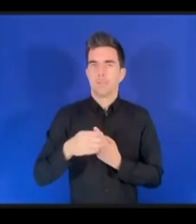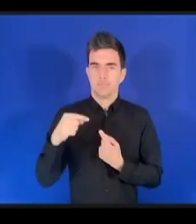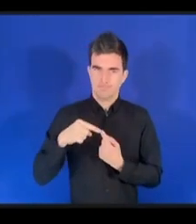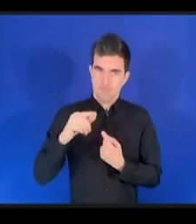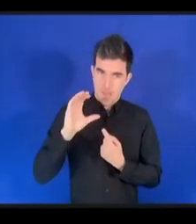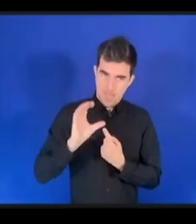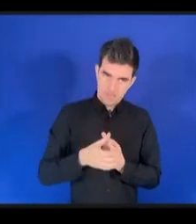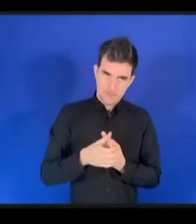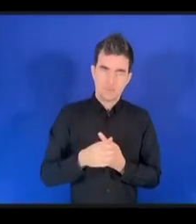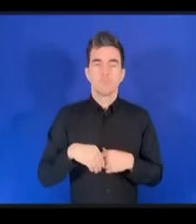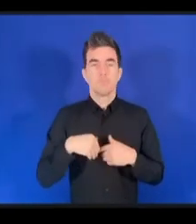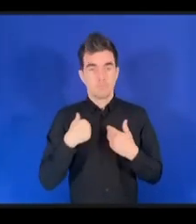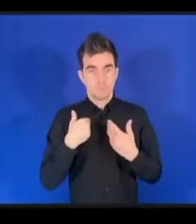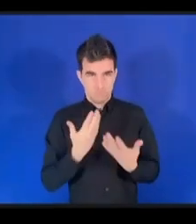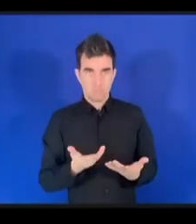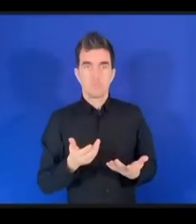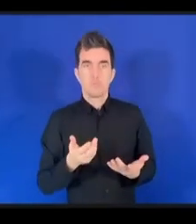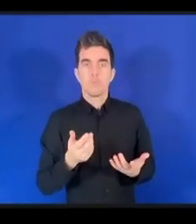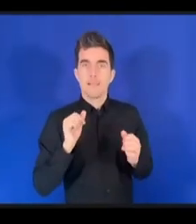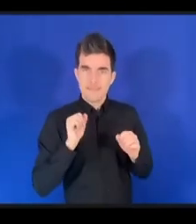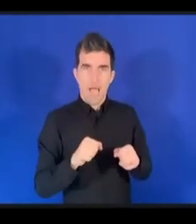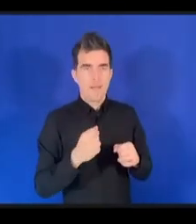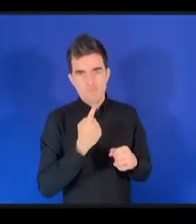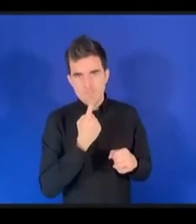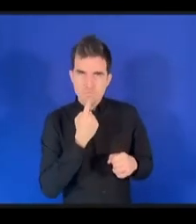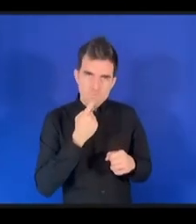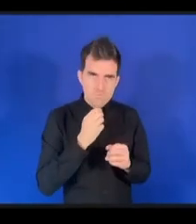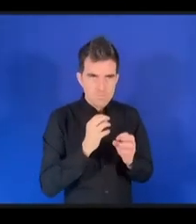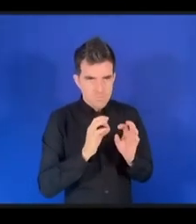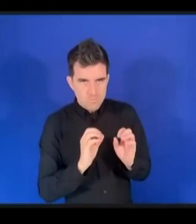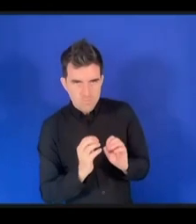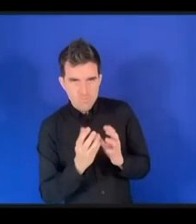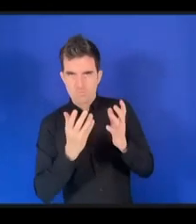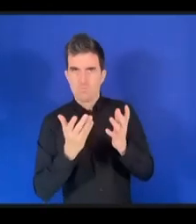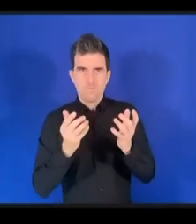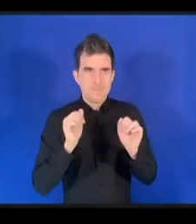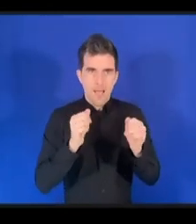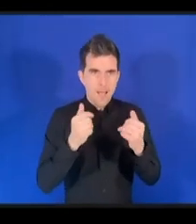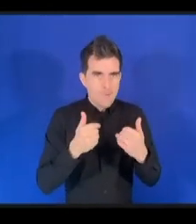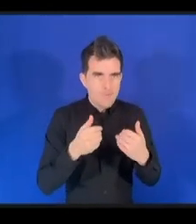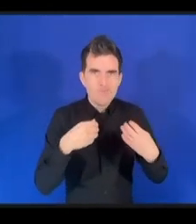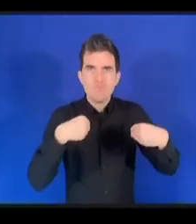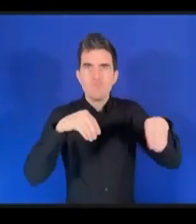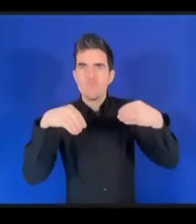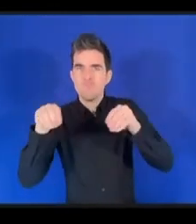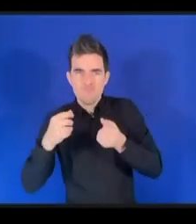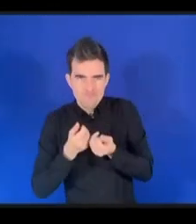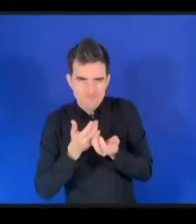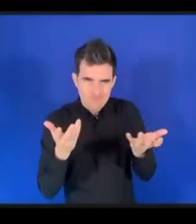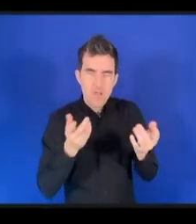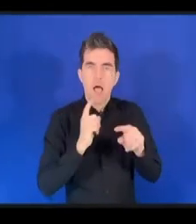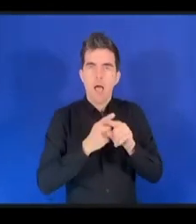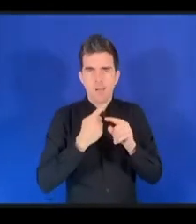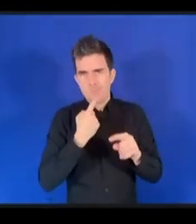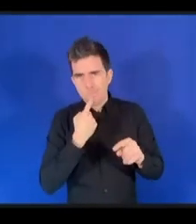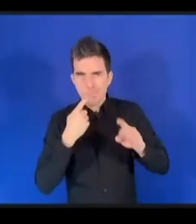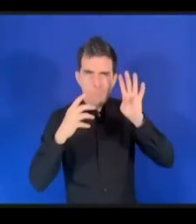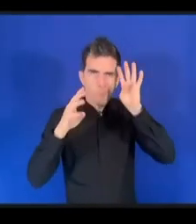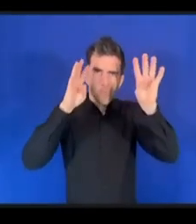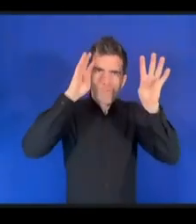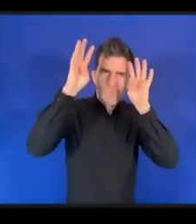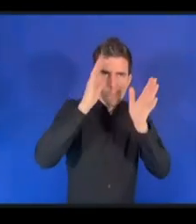にされてきたものづくり、陶器、陶磁器、それがセラミックにな